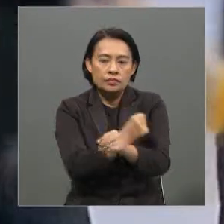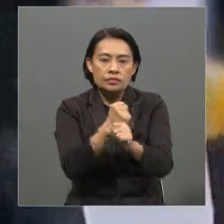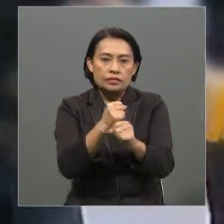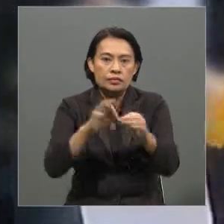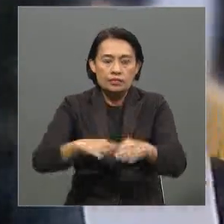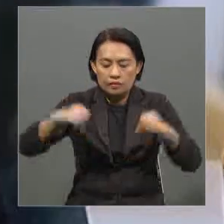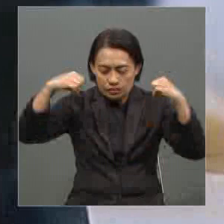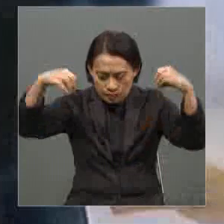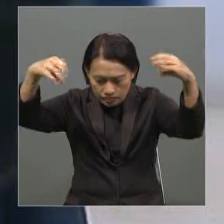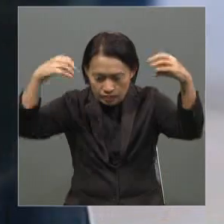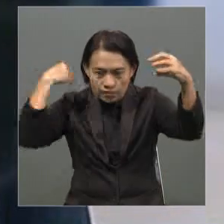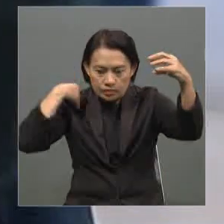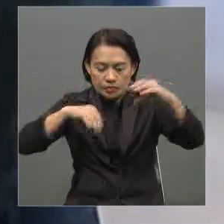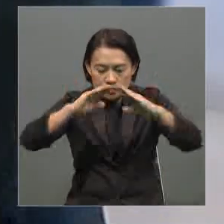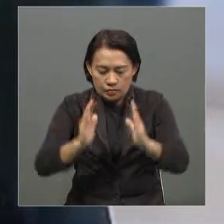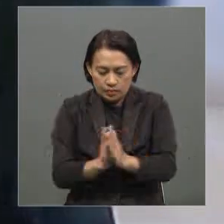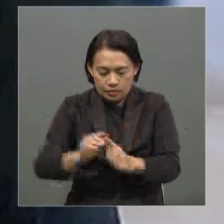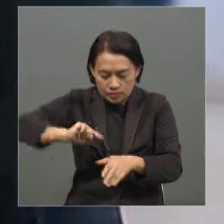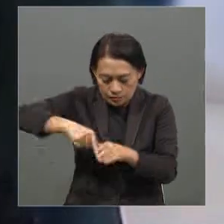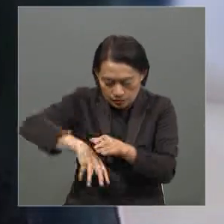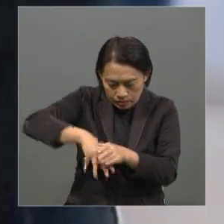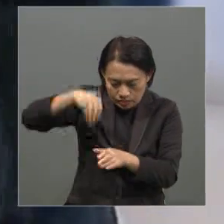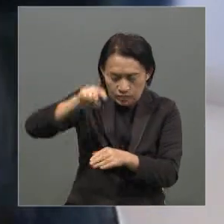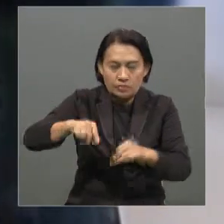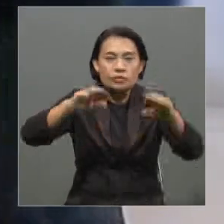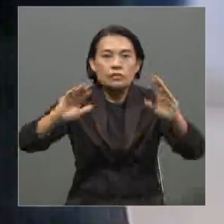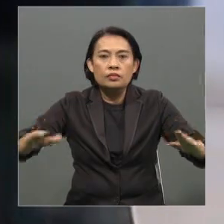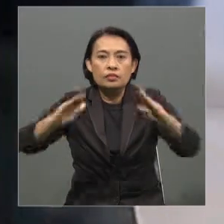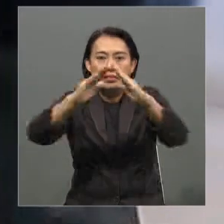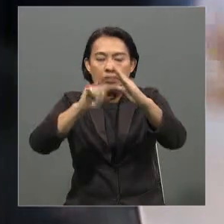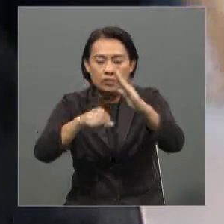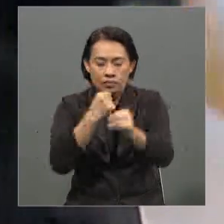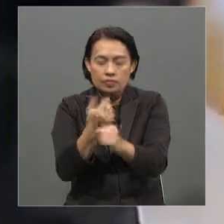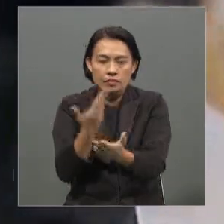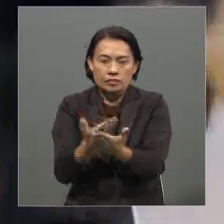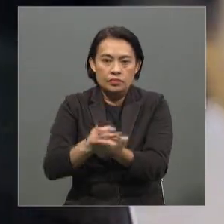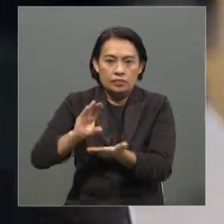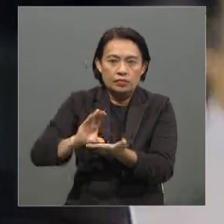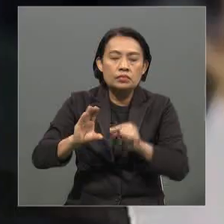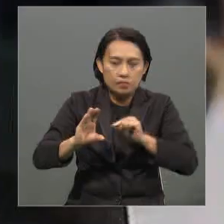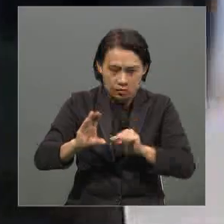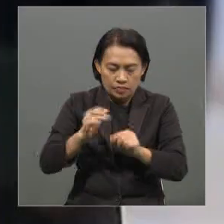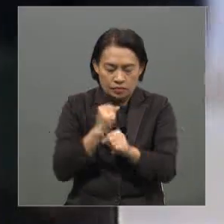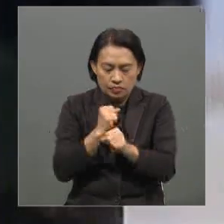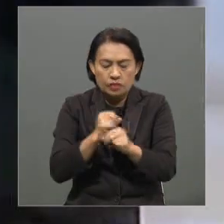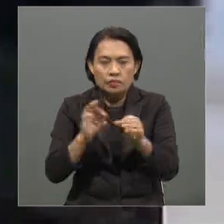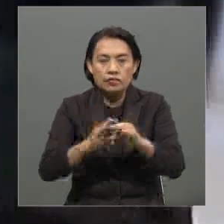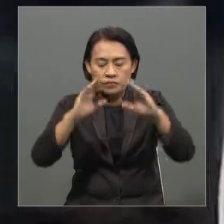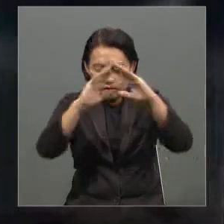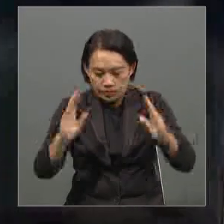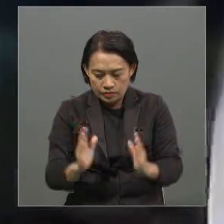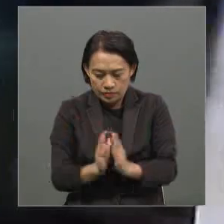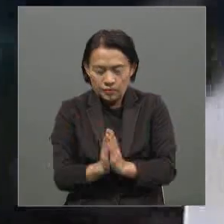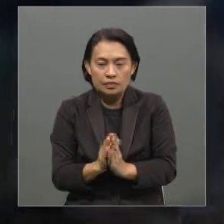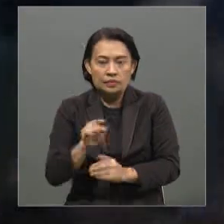เสาไฟฟ้ารอบวัดนะขุดเจาะบ่อบาดาลก่อสร้างโบสถ์ก็ใช้เงินก้อนนี้แหละนะฮะใช้ในศาสนกิจนอกจากนี้ยังนำ